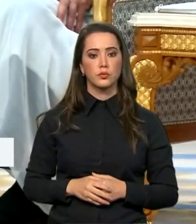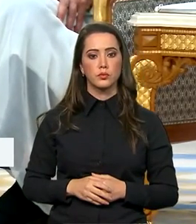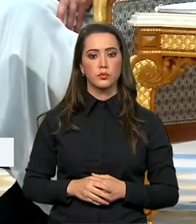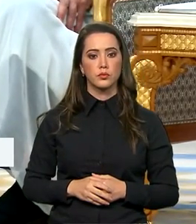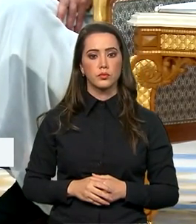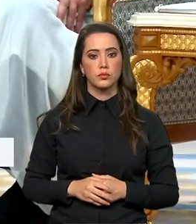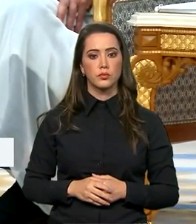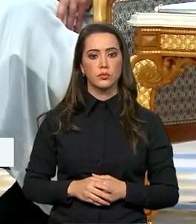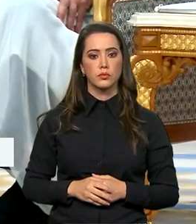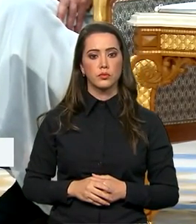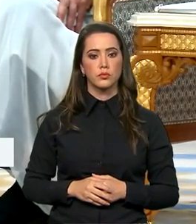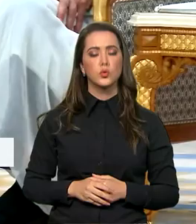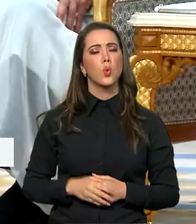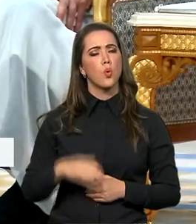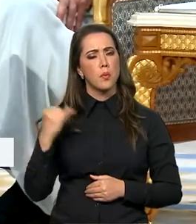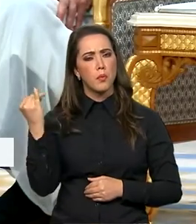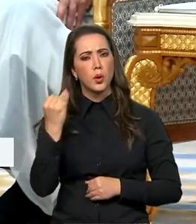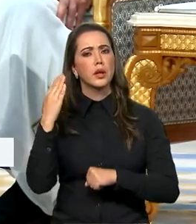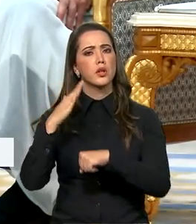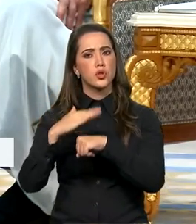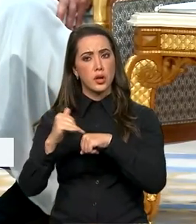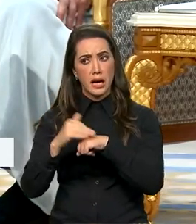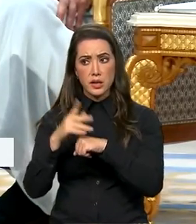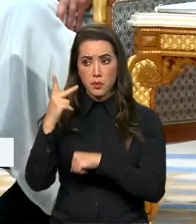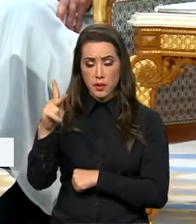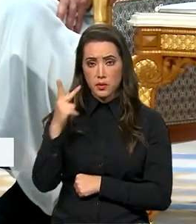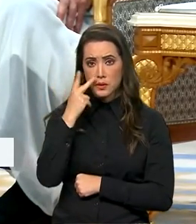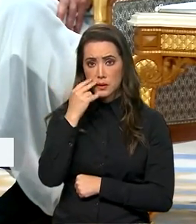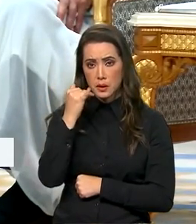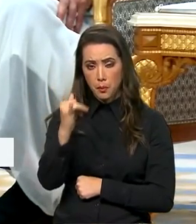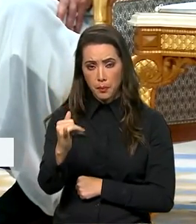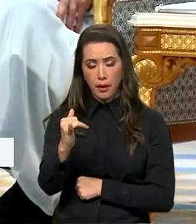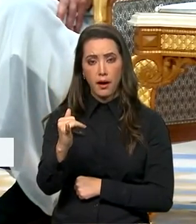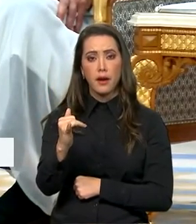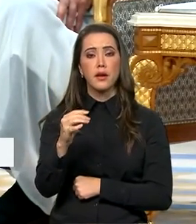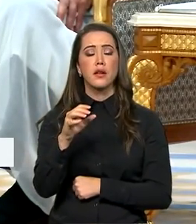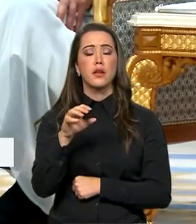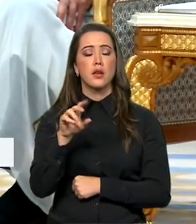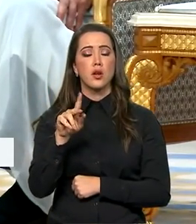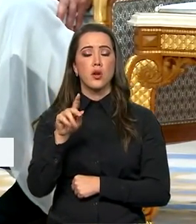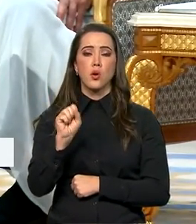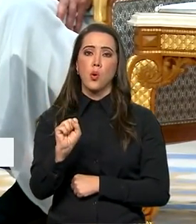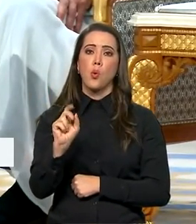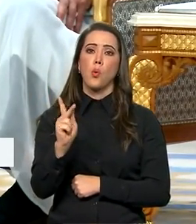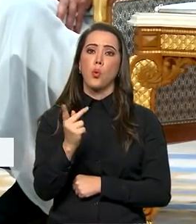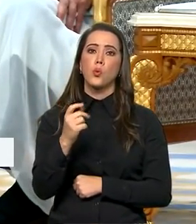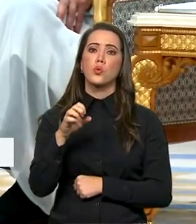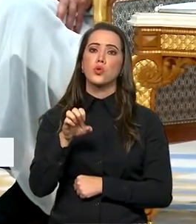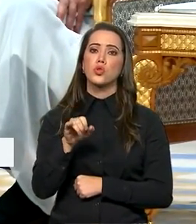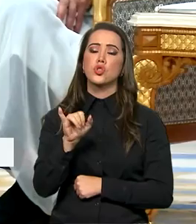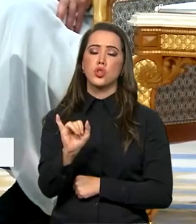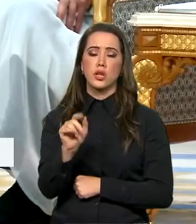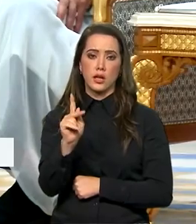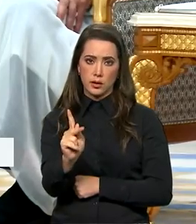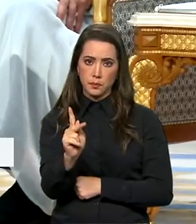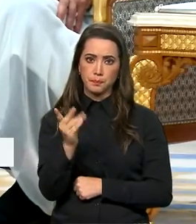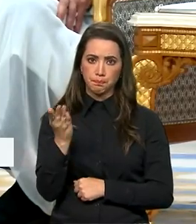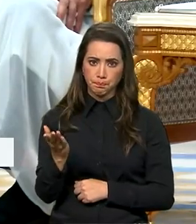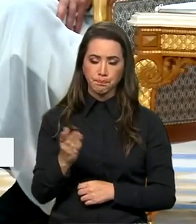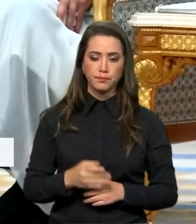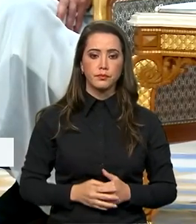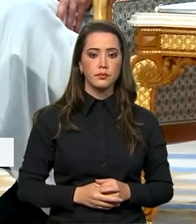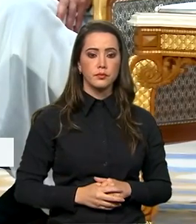com grande generosidade pelo seu pai, o Sheikh Zayed Nahyan. وفي تلك